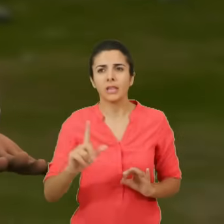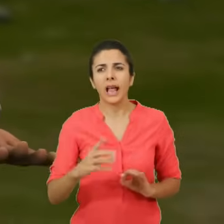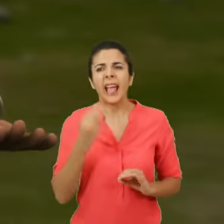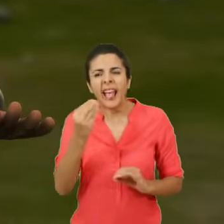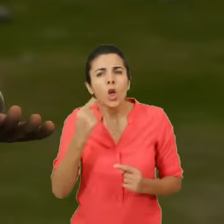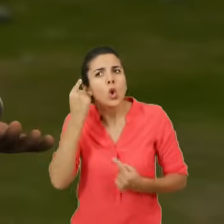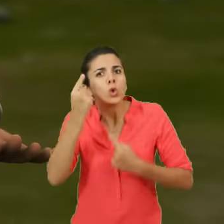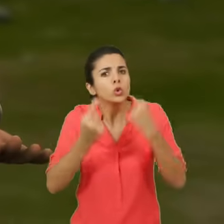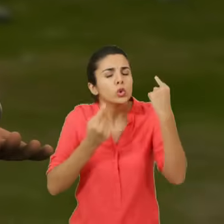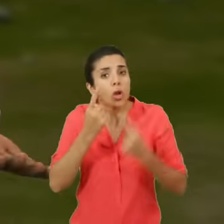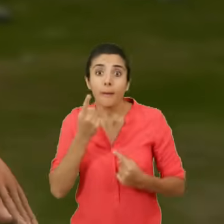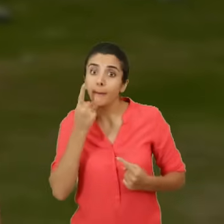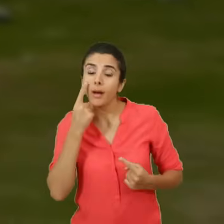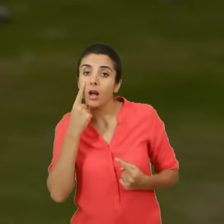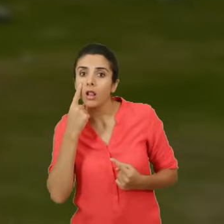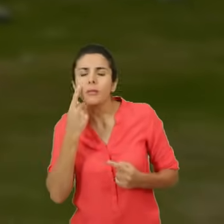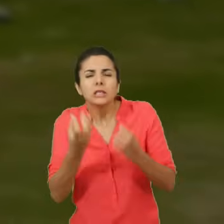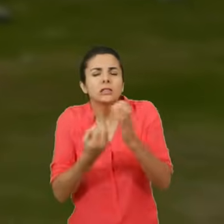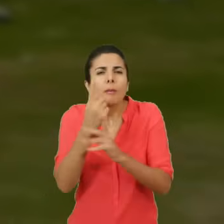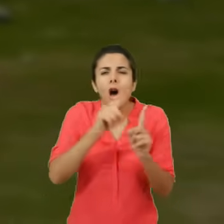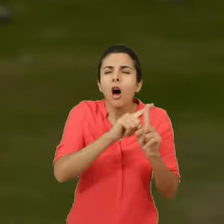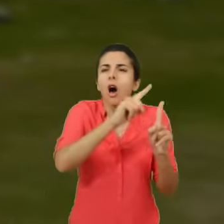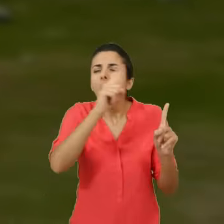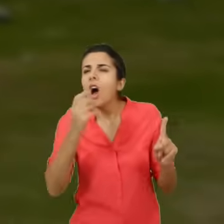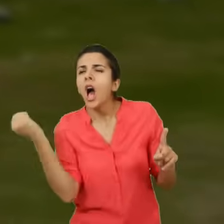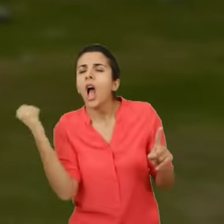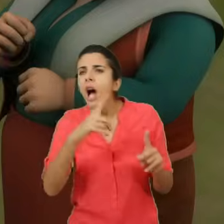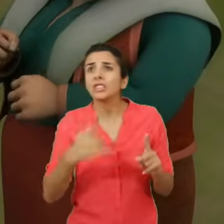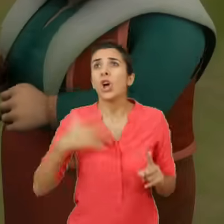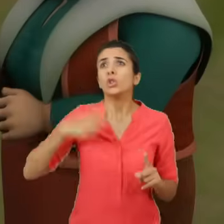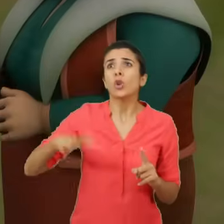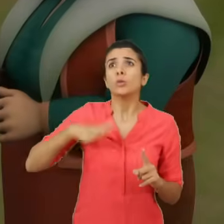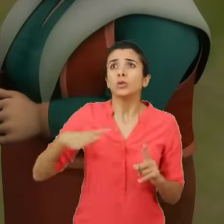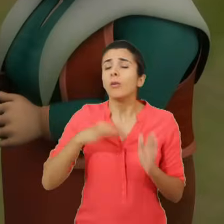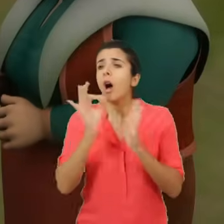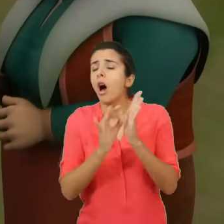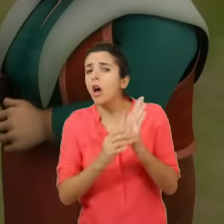düşün bakalım Keloğlan. Sabahtan beri kaç dilek diledin?